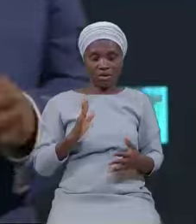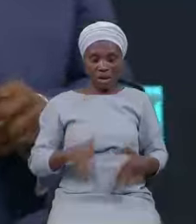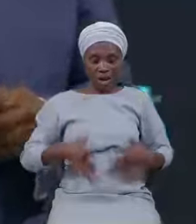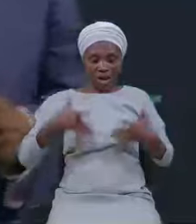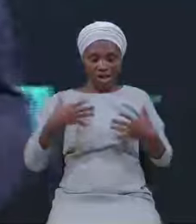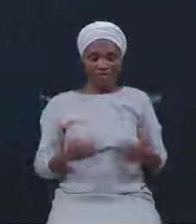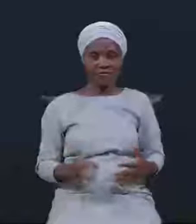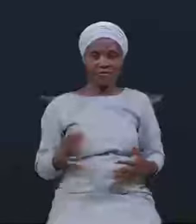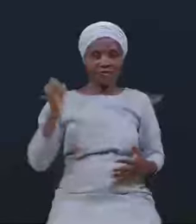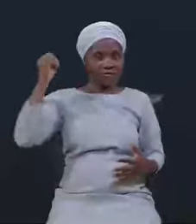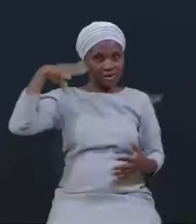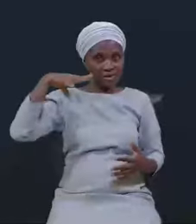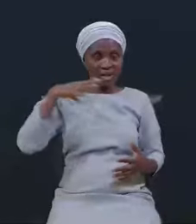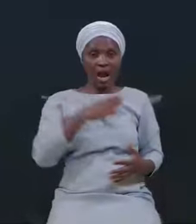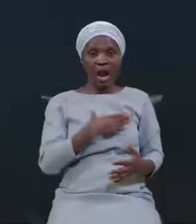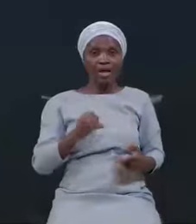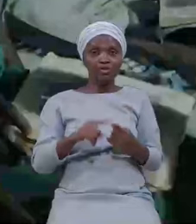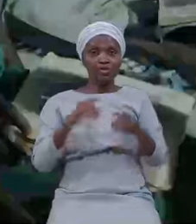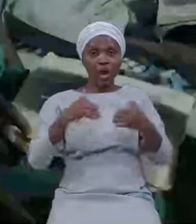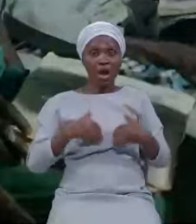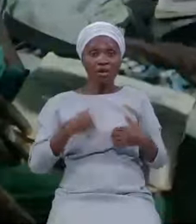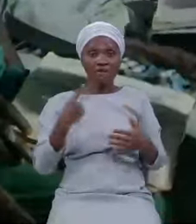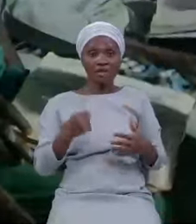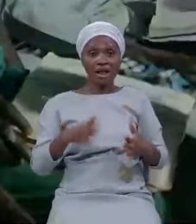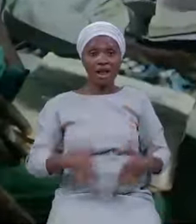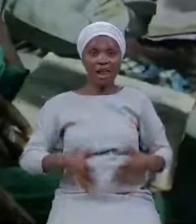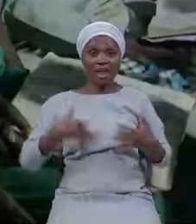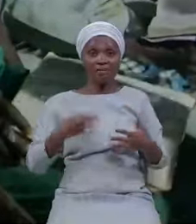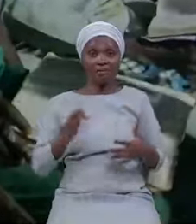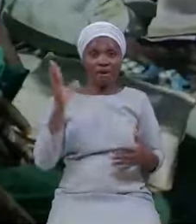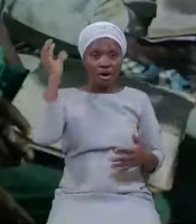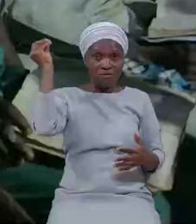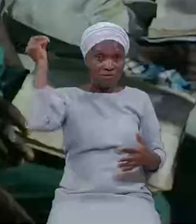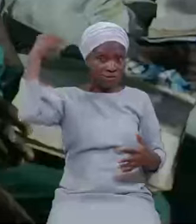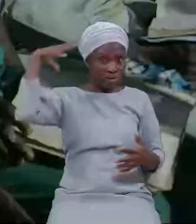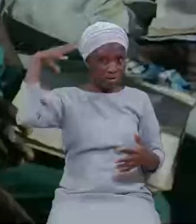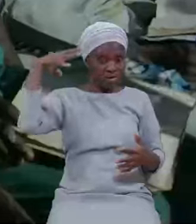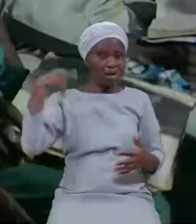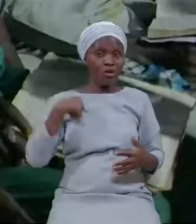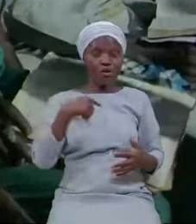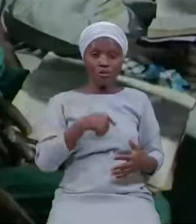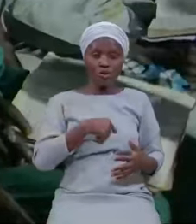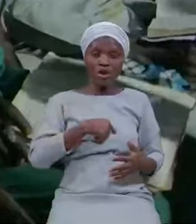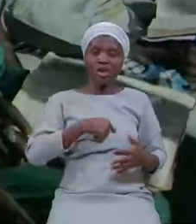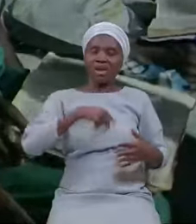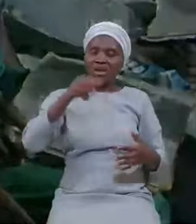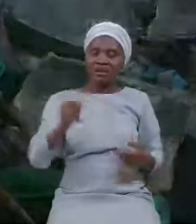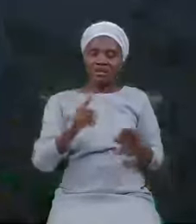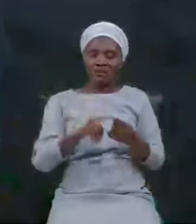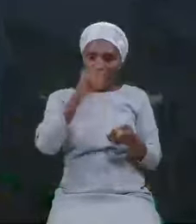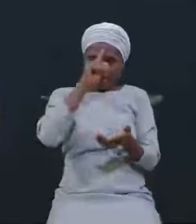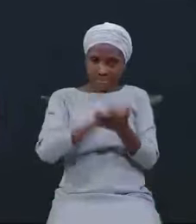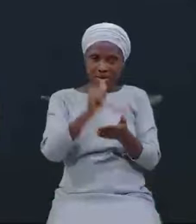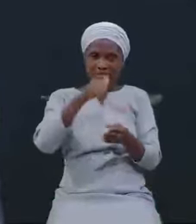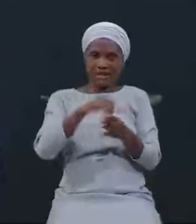vie de grâce, nous devons croire en lui seul. Et ce